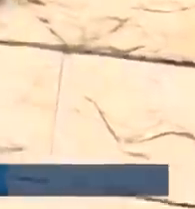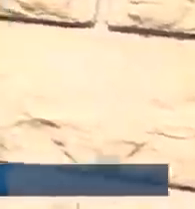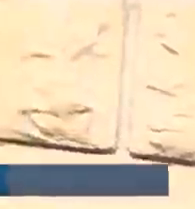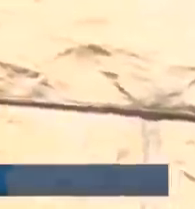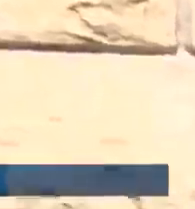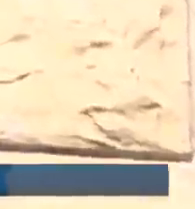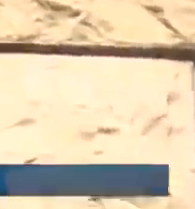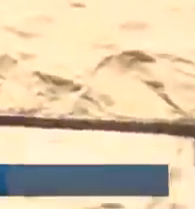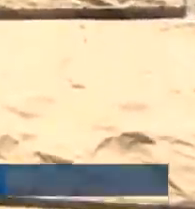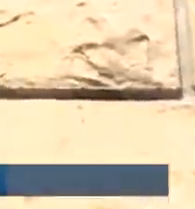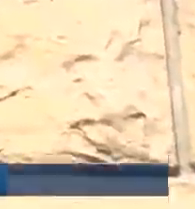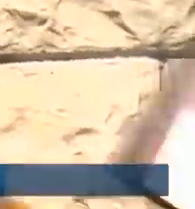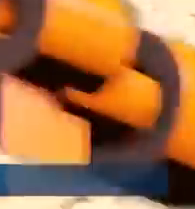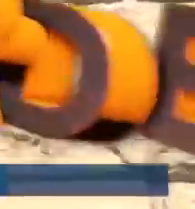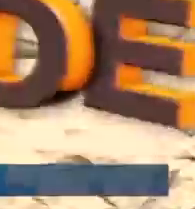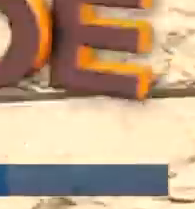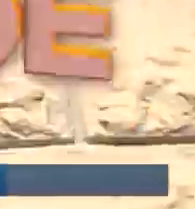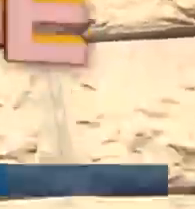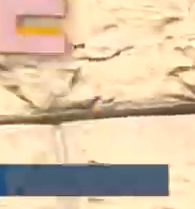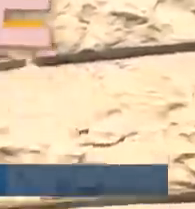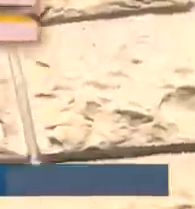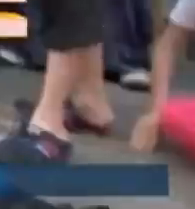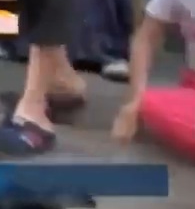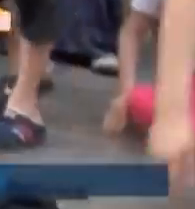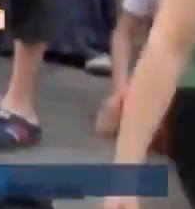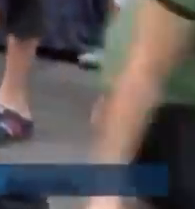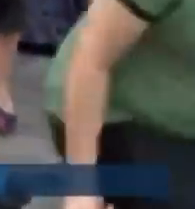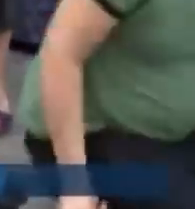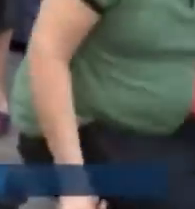kalıyor. Ayrıntılar birazdan ATV Ana Haber'de.